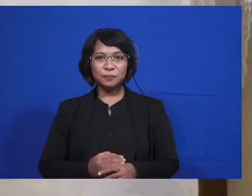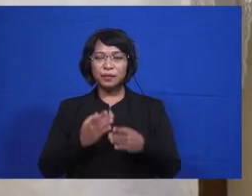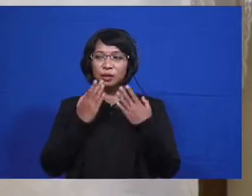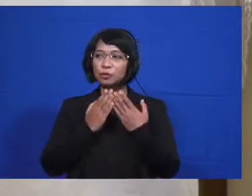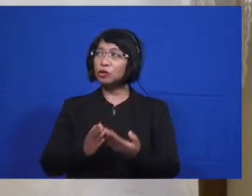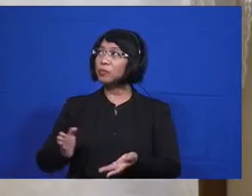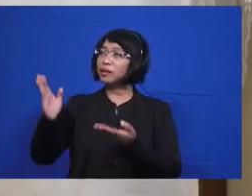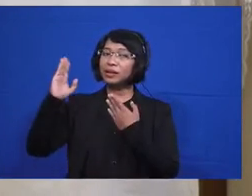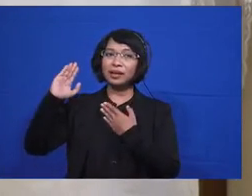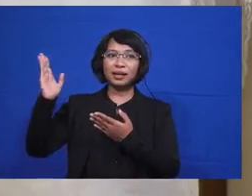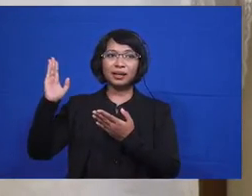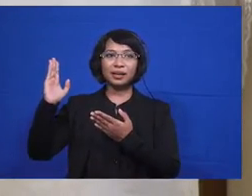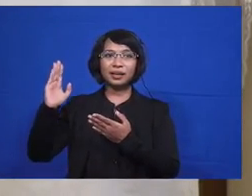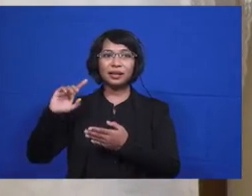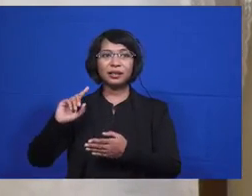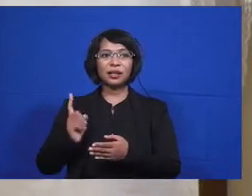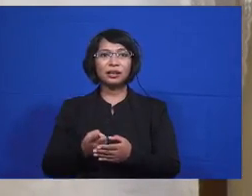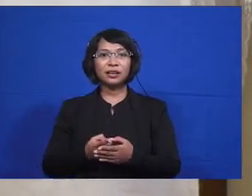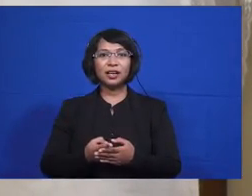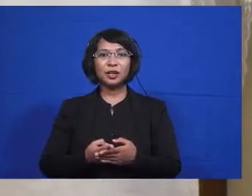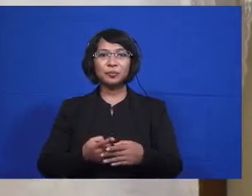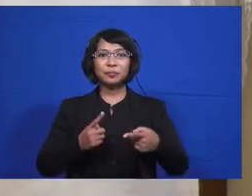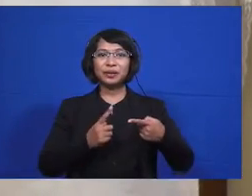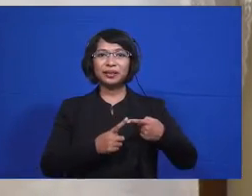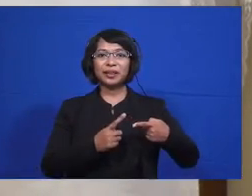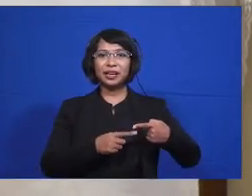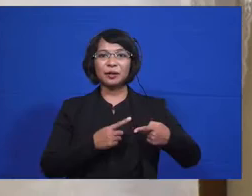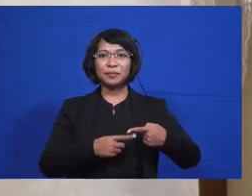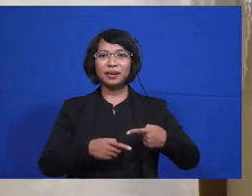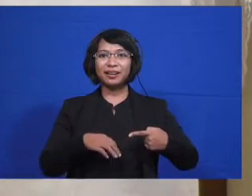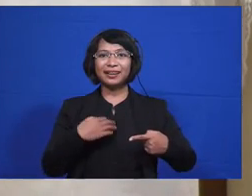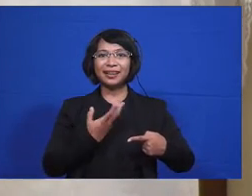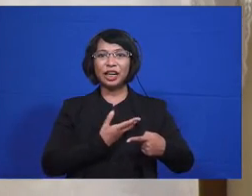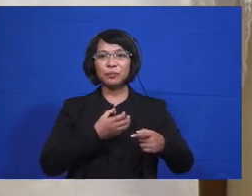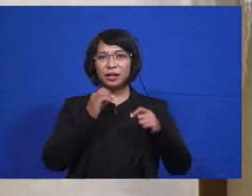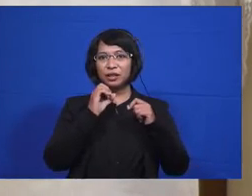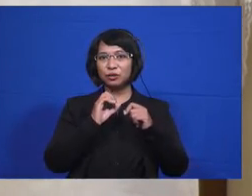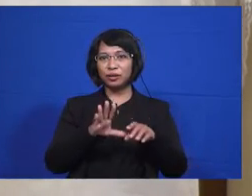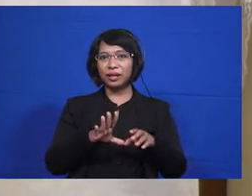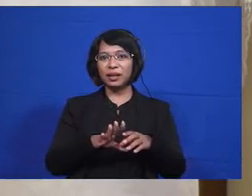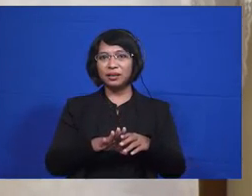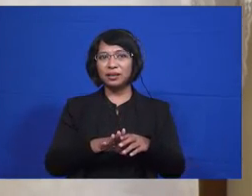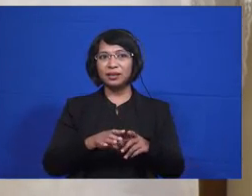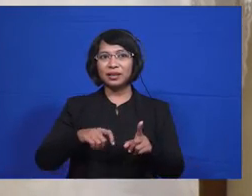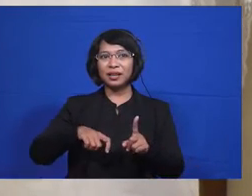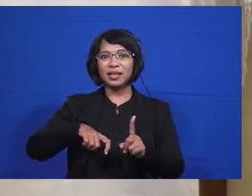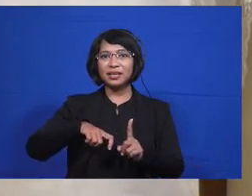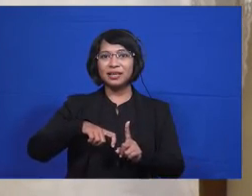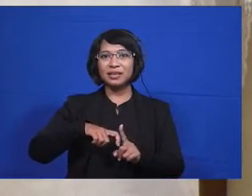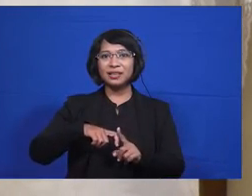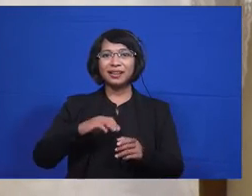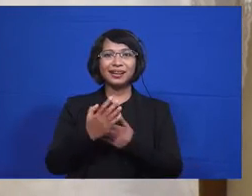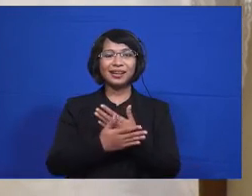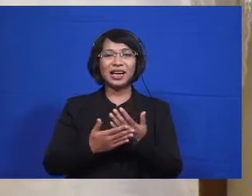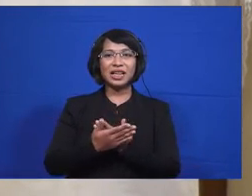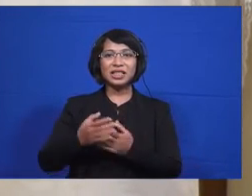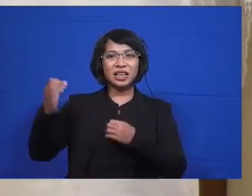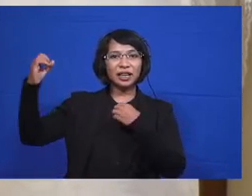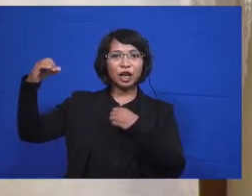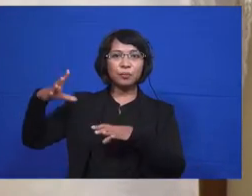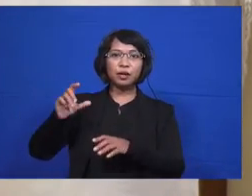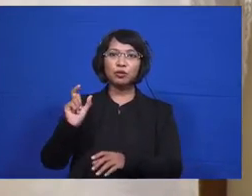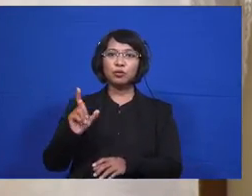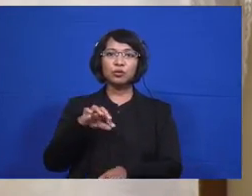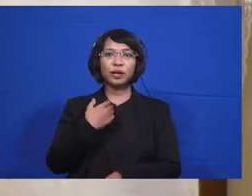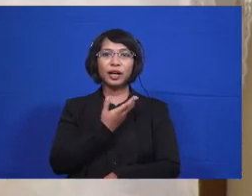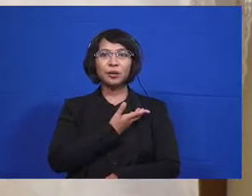Bersyukur kepada Allah adalah ungkapan pertama yang dapat kami haturkan atas kasih dan rahmat-Nya bagi kami, karena